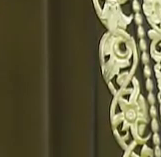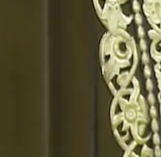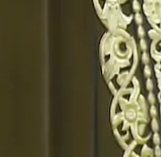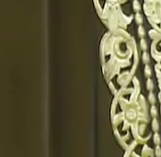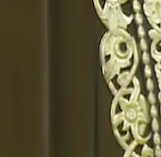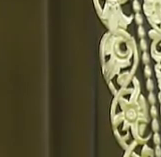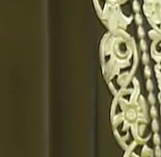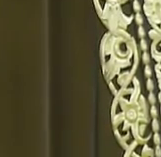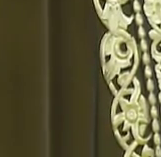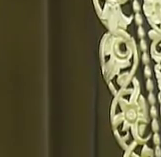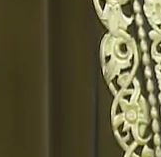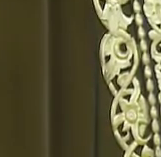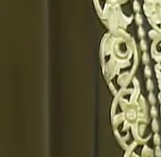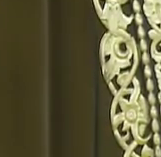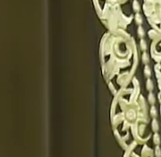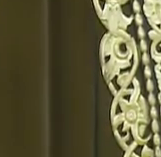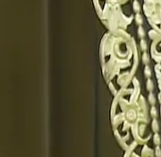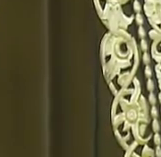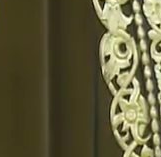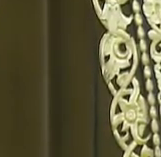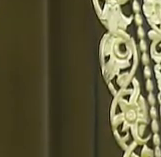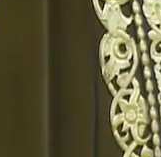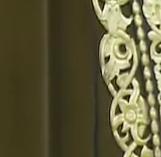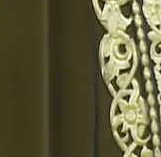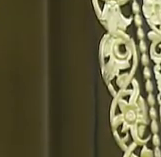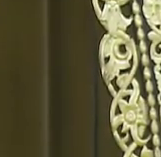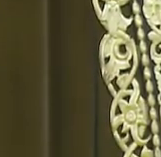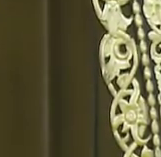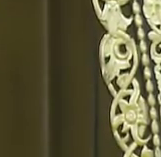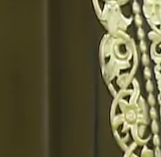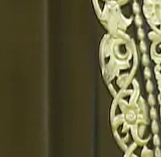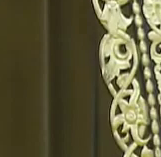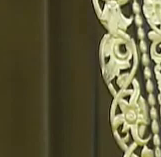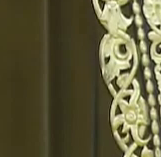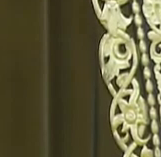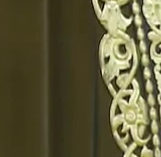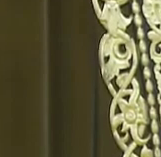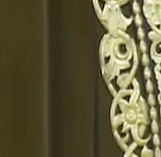seadil-adilnya pemerintahan bagi Malaysia